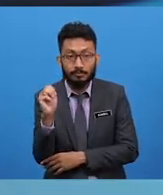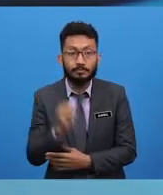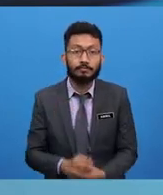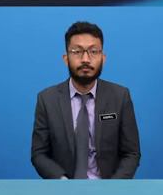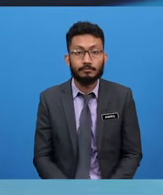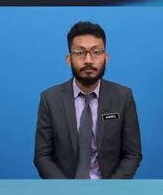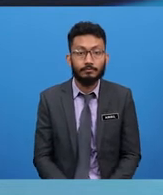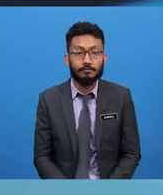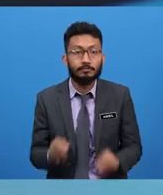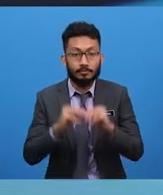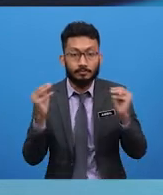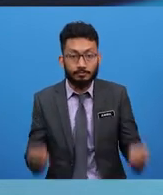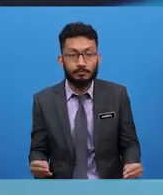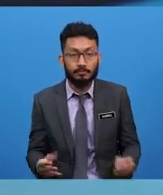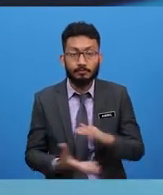Meja cetak.